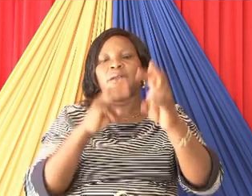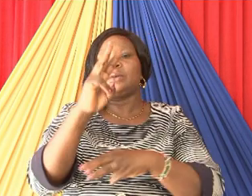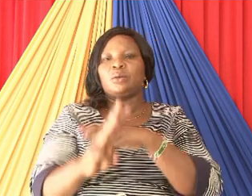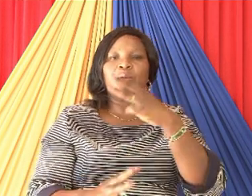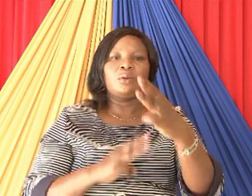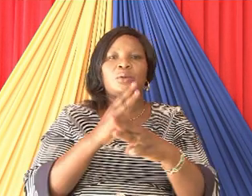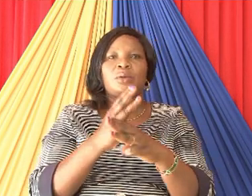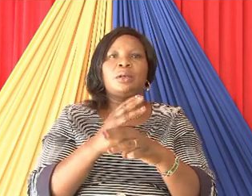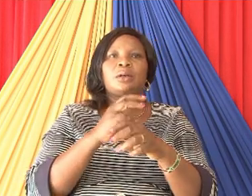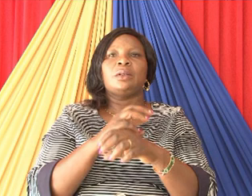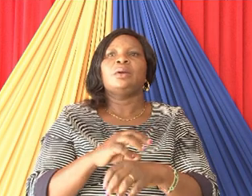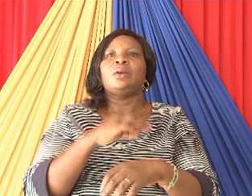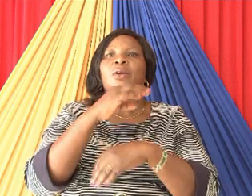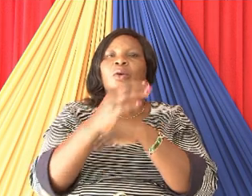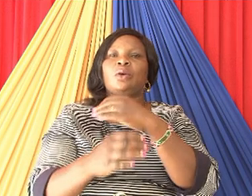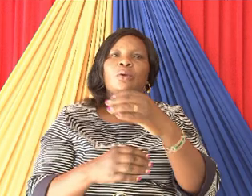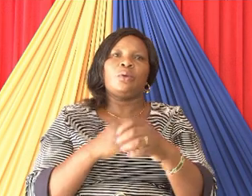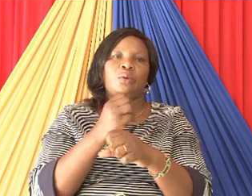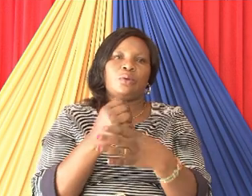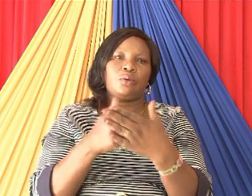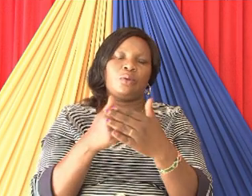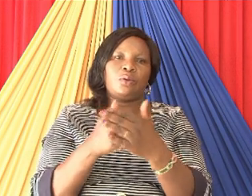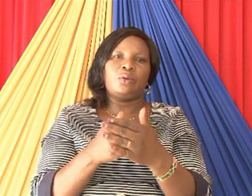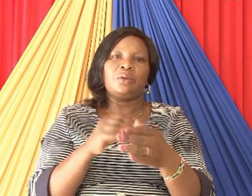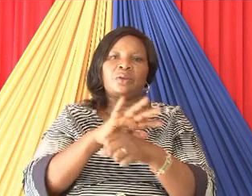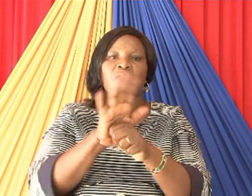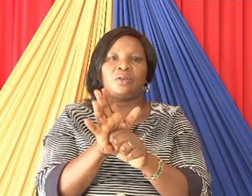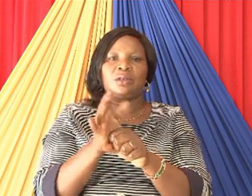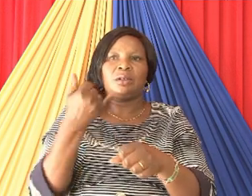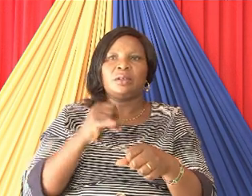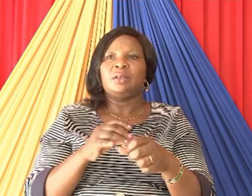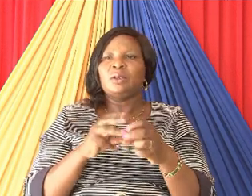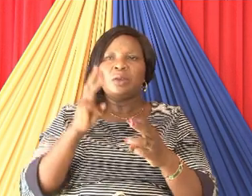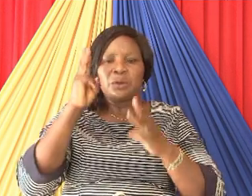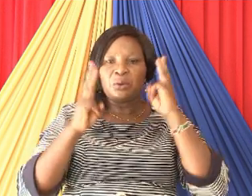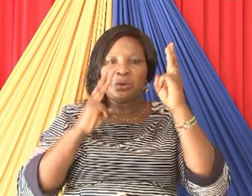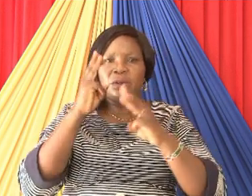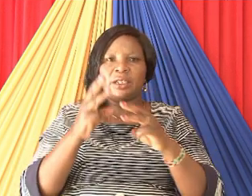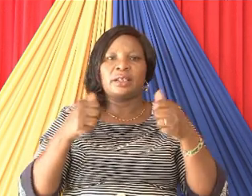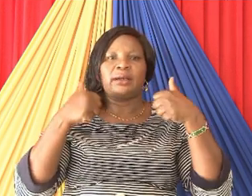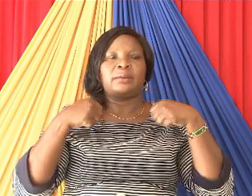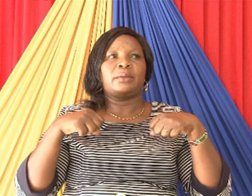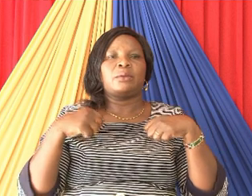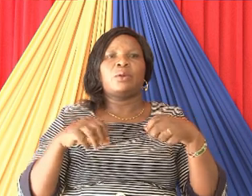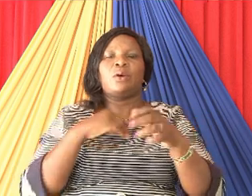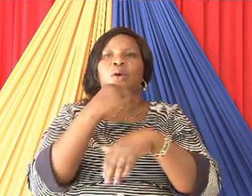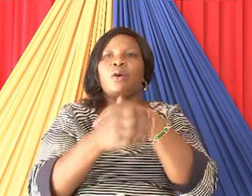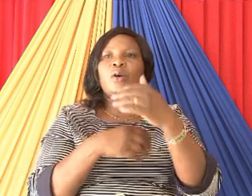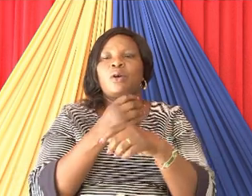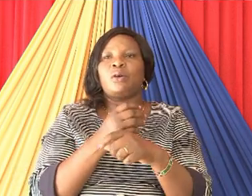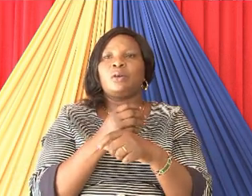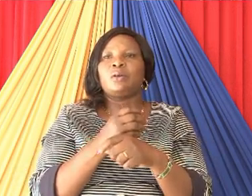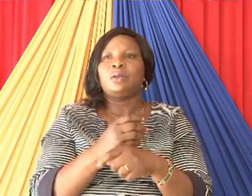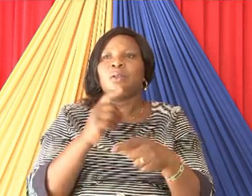jumla kumeingia ugonjwa huu wa corona ambao umetia watu wasiwasi, ambao umetutia wasiwasi sisi hapa